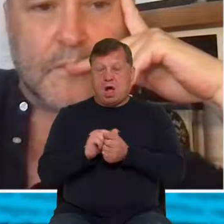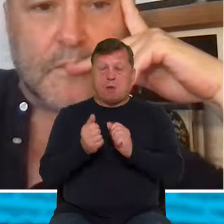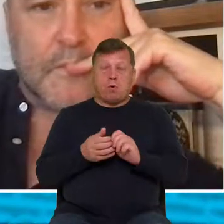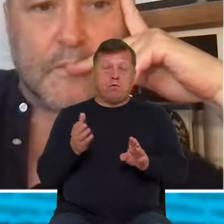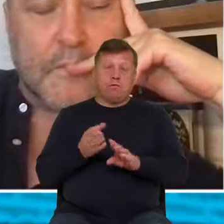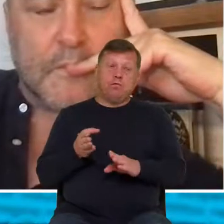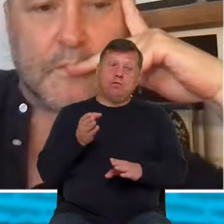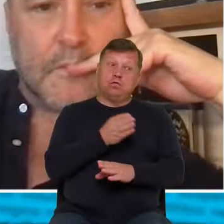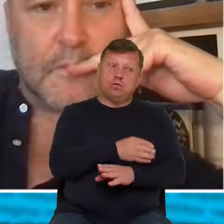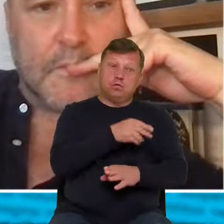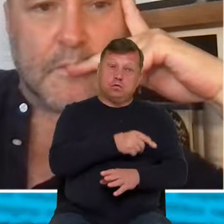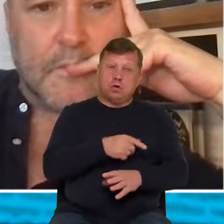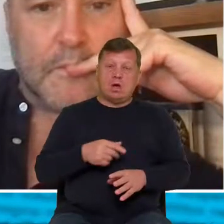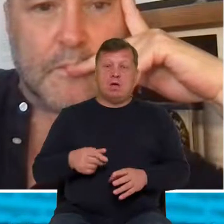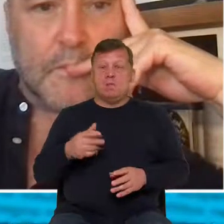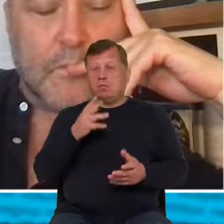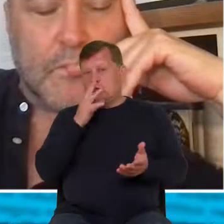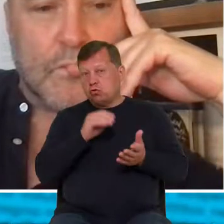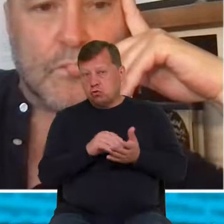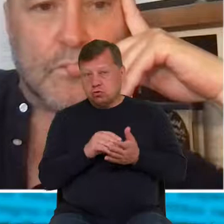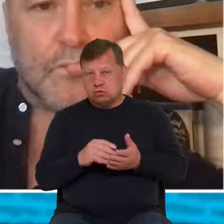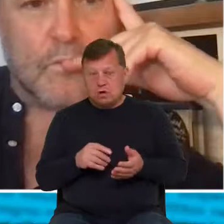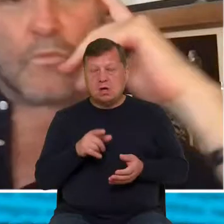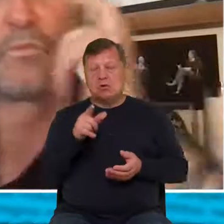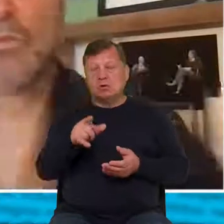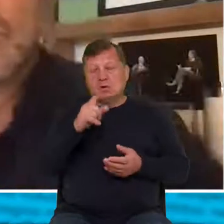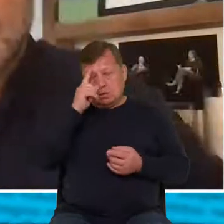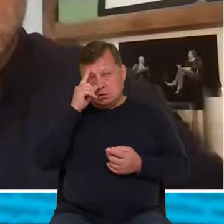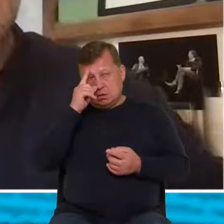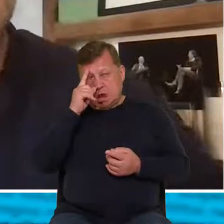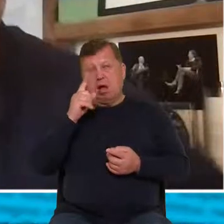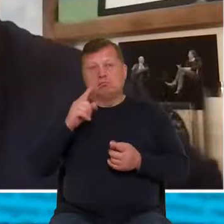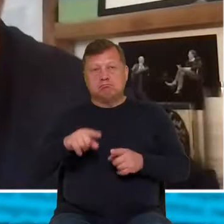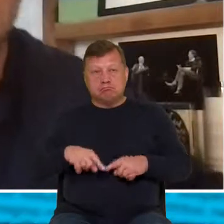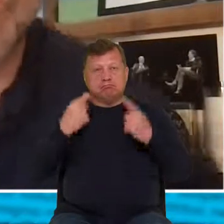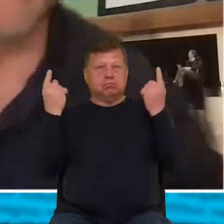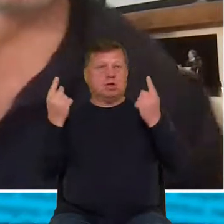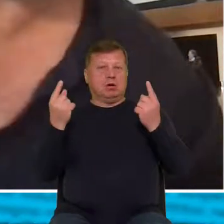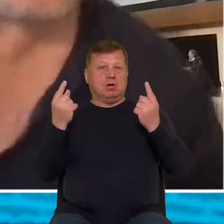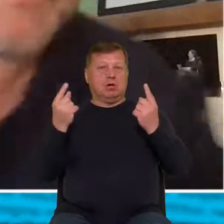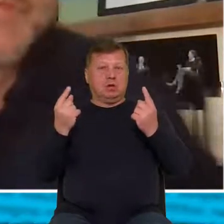było takim momentem, w którym przekonałeś się, że